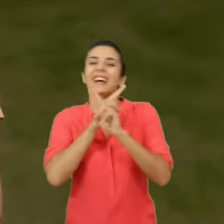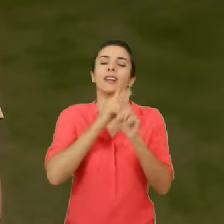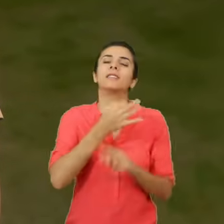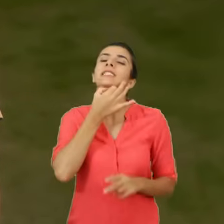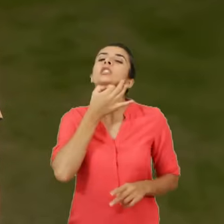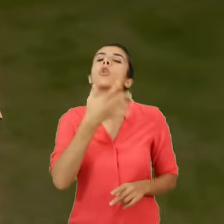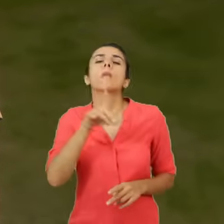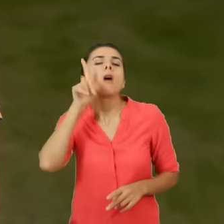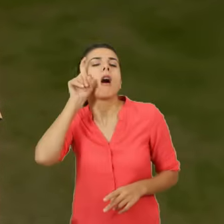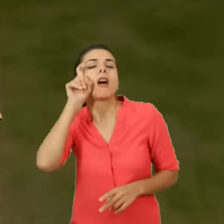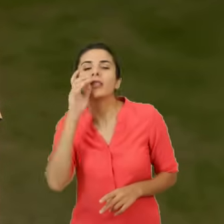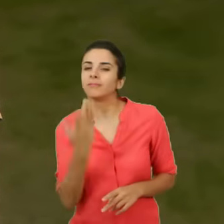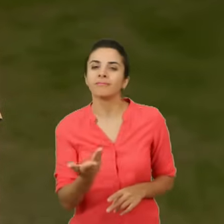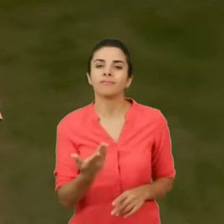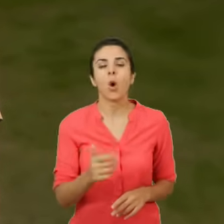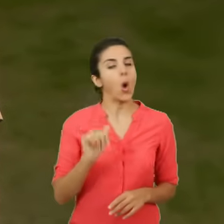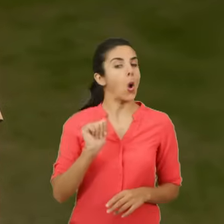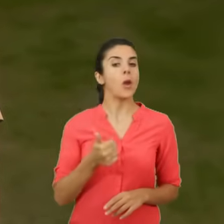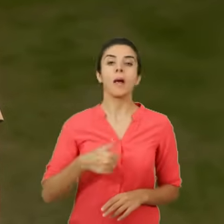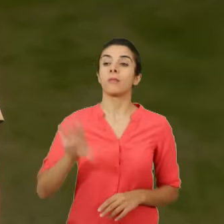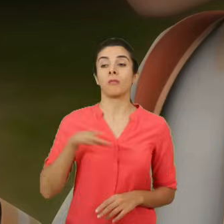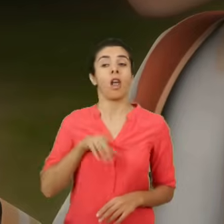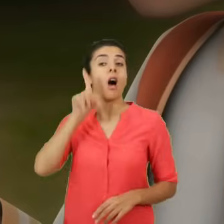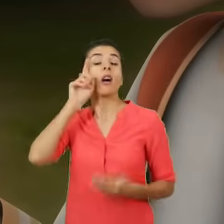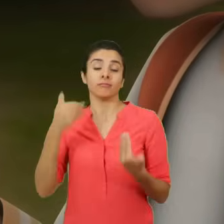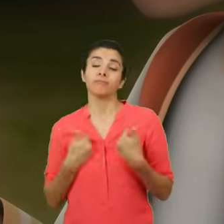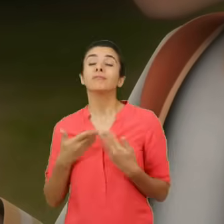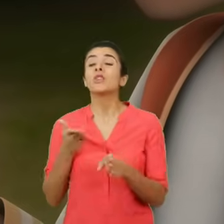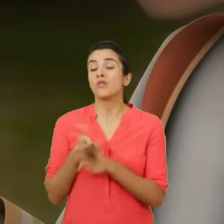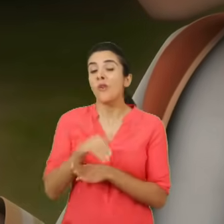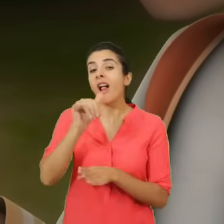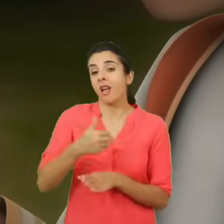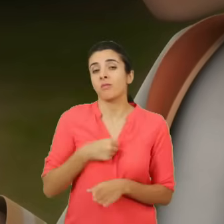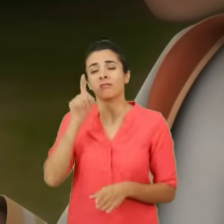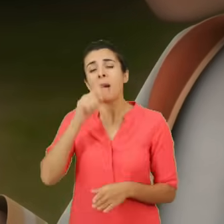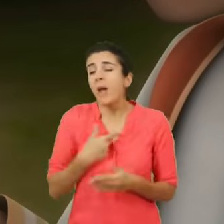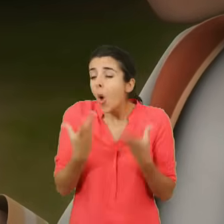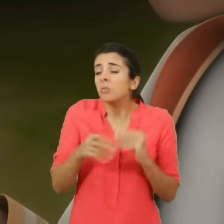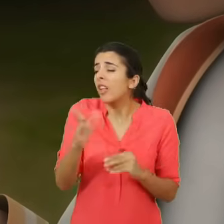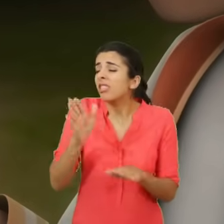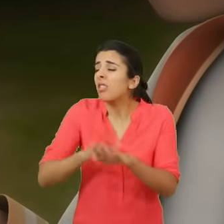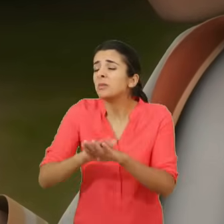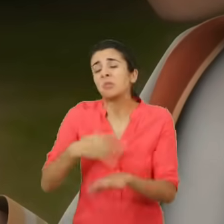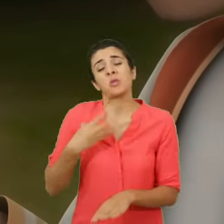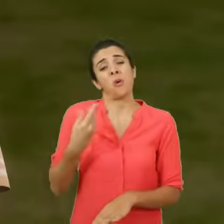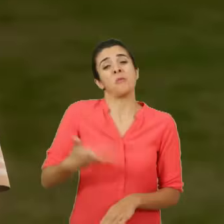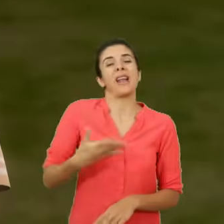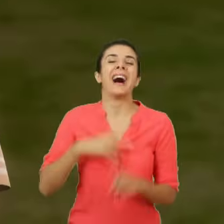Teşekkür ederim akıl küpüm. O benim değil mi? Akıl küpü yani. Evet öyleyim. Ben olmasam haliniz ne olurdu merak ediyorum.